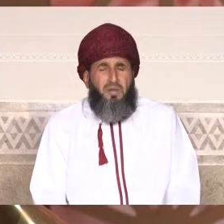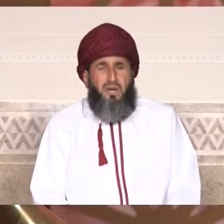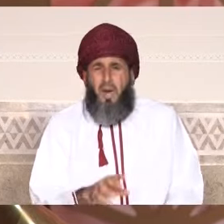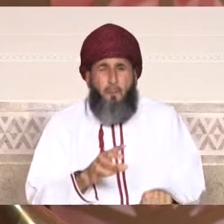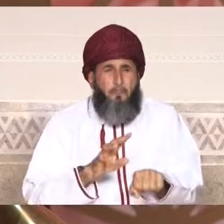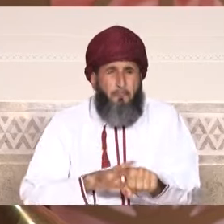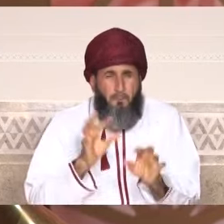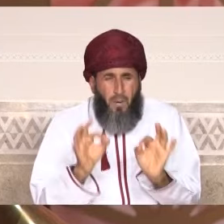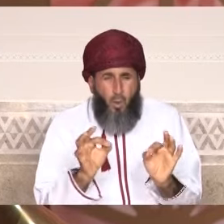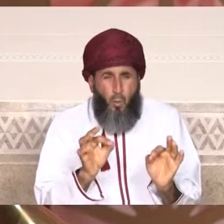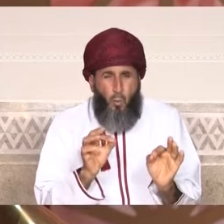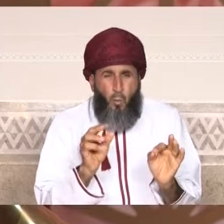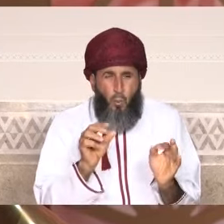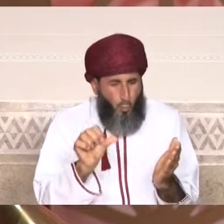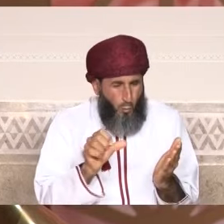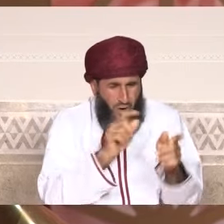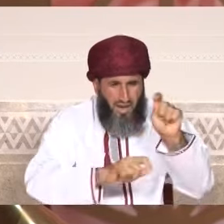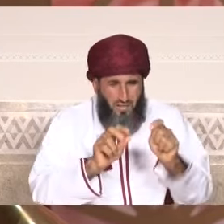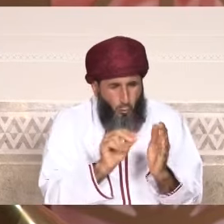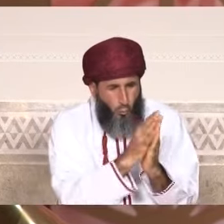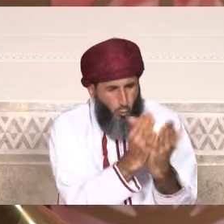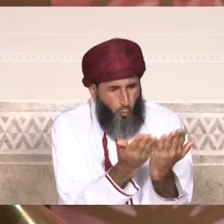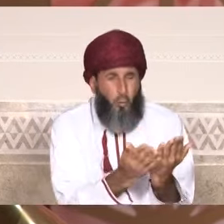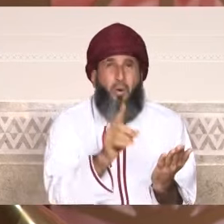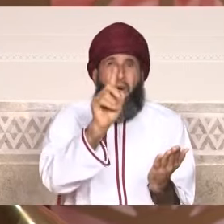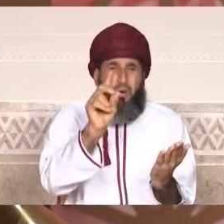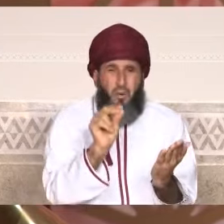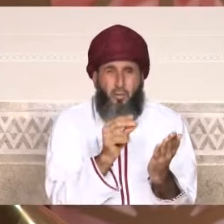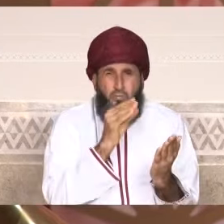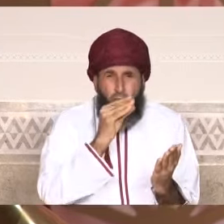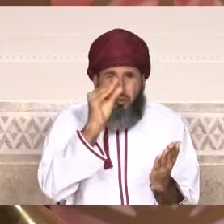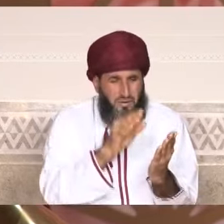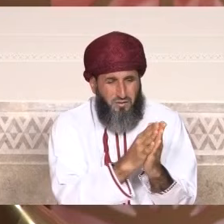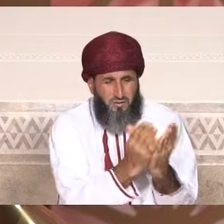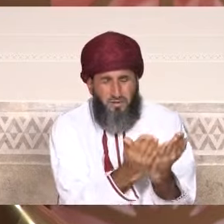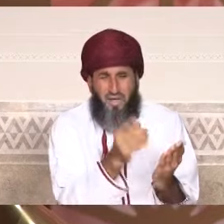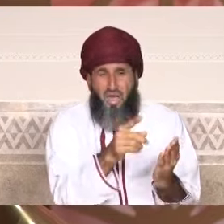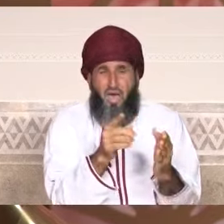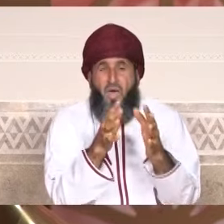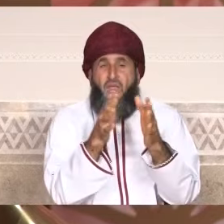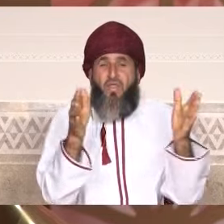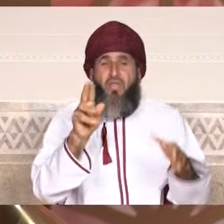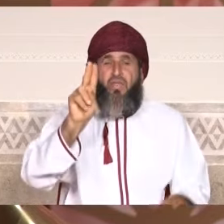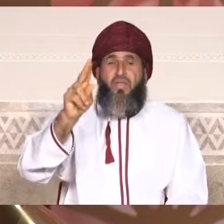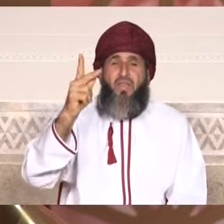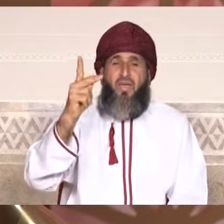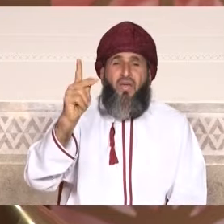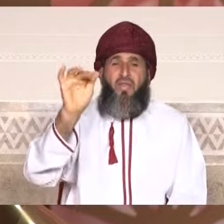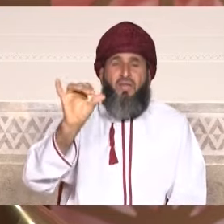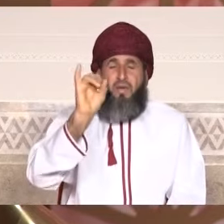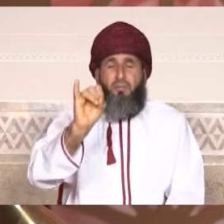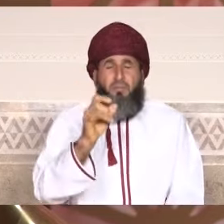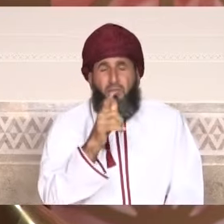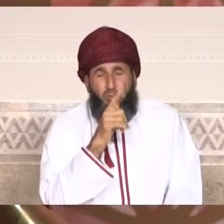ما ورد في القرآن الكريم استعمال صيغة جمع التعظيم هذه، فإن الله